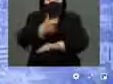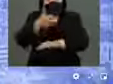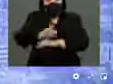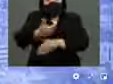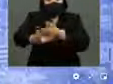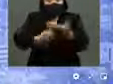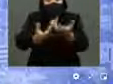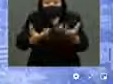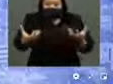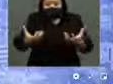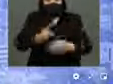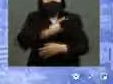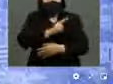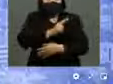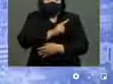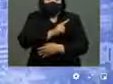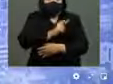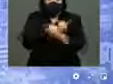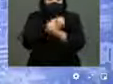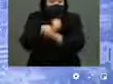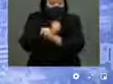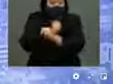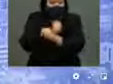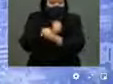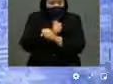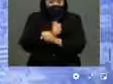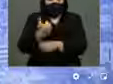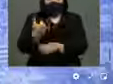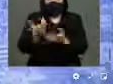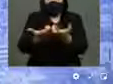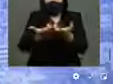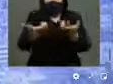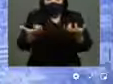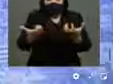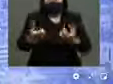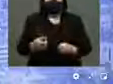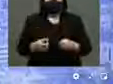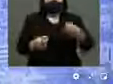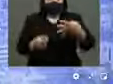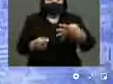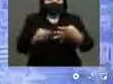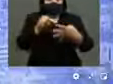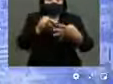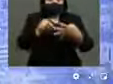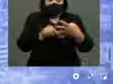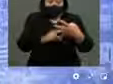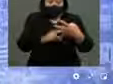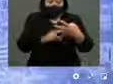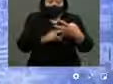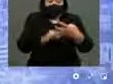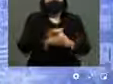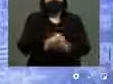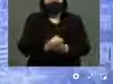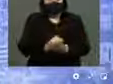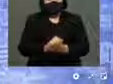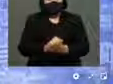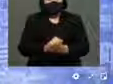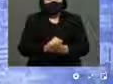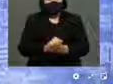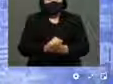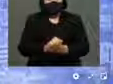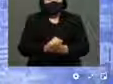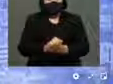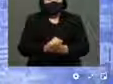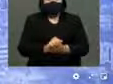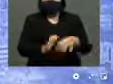รู้นะครับก็เลยแบ่งออกมาเป็นสักประมาณ4เขตนะครับก็เขตที่